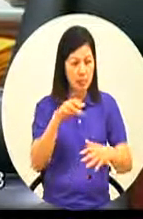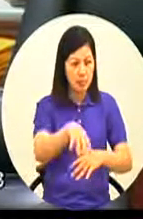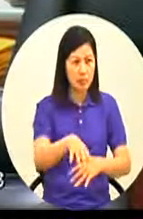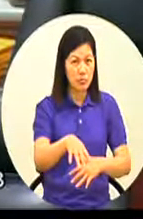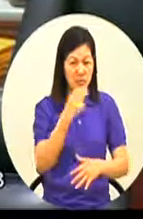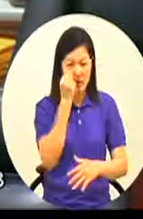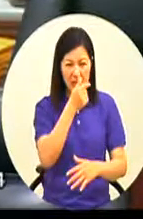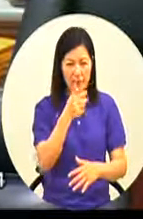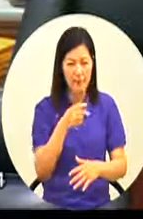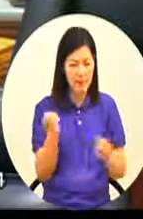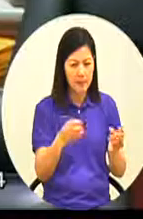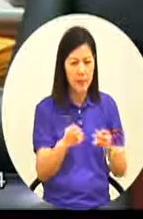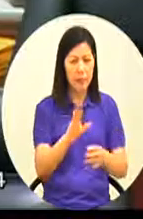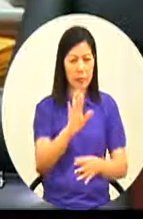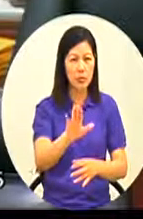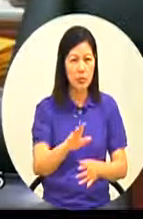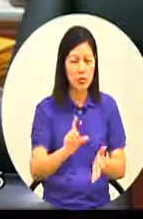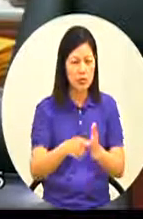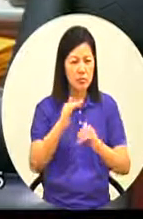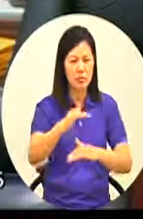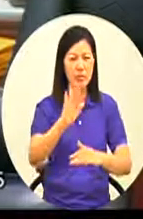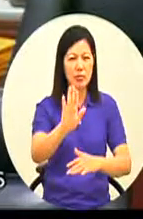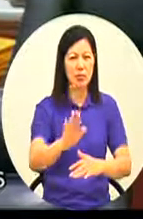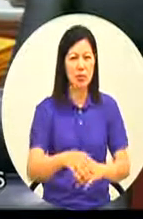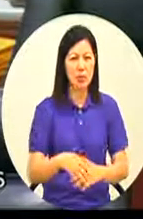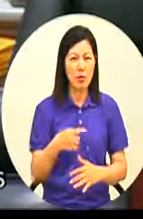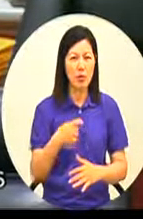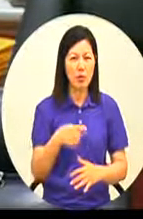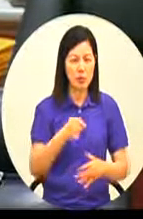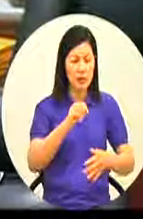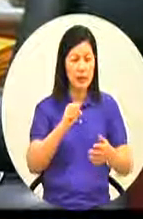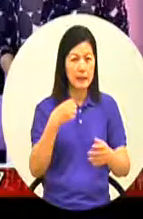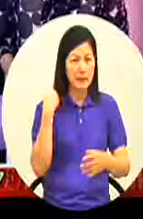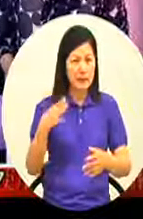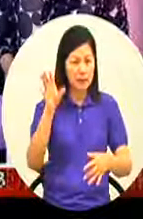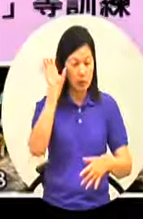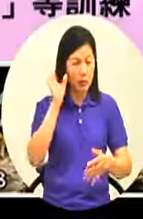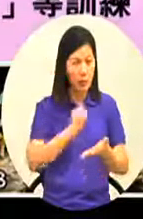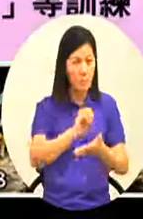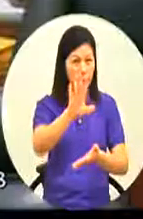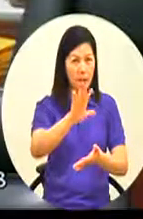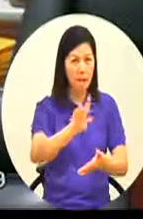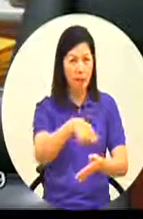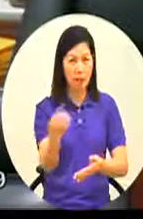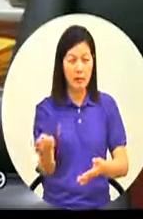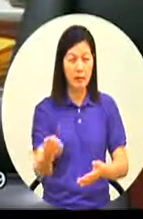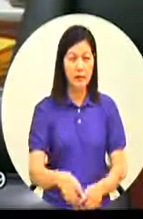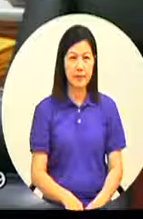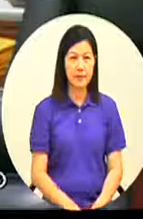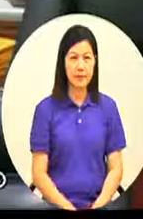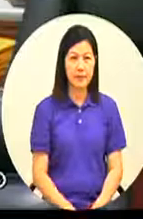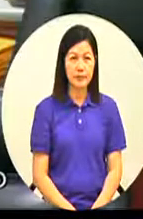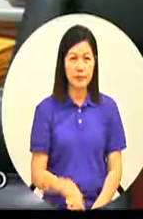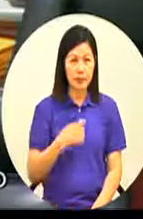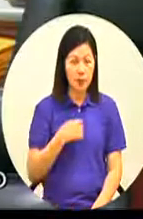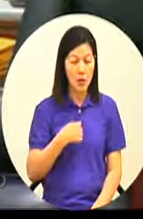有在探讨哦，因为时间有限，所以叫些新闻报道哦，那跳过哈。那本席